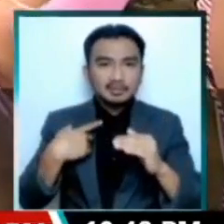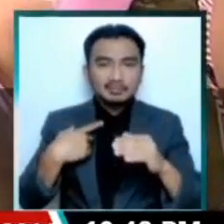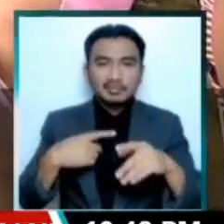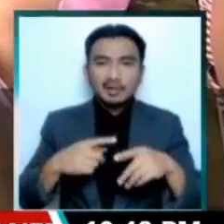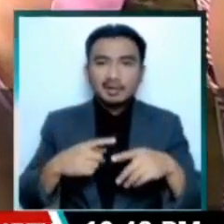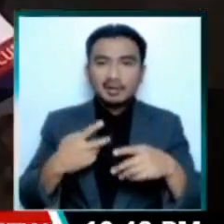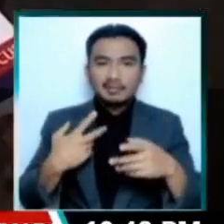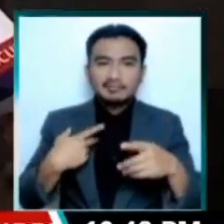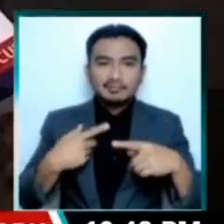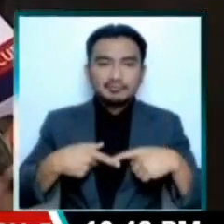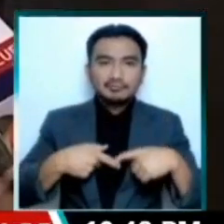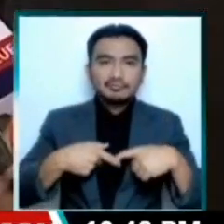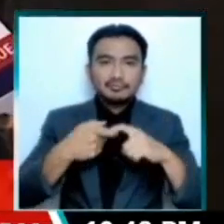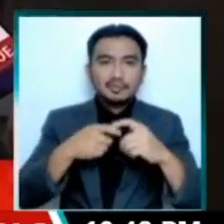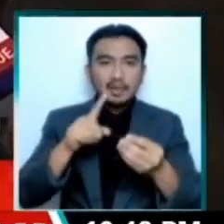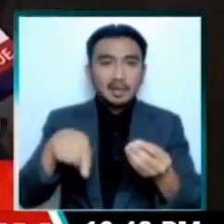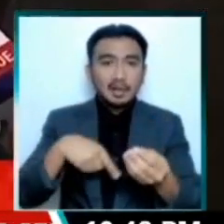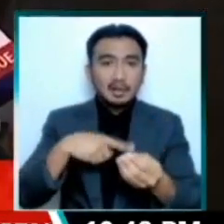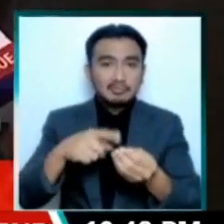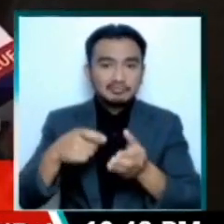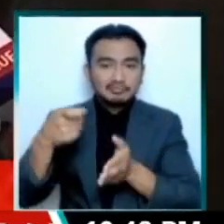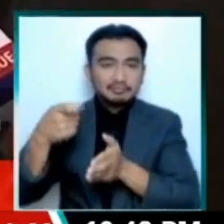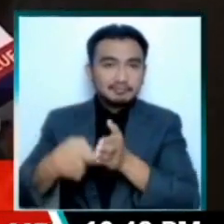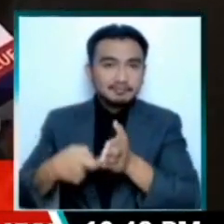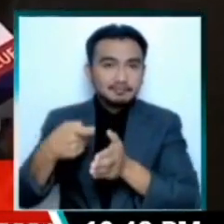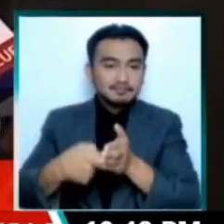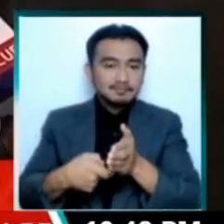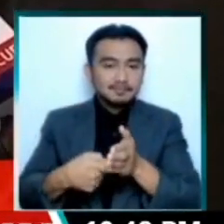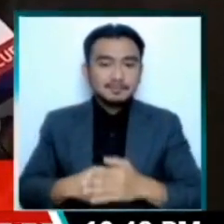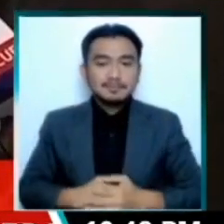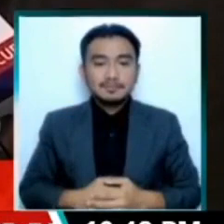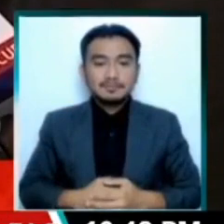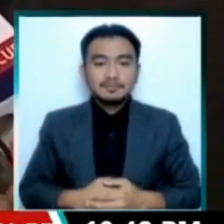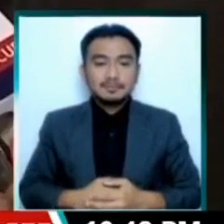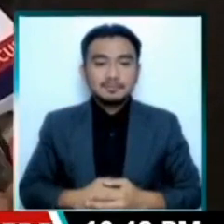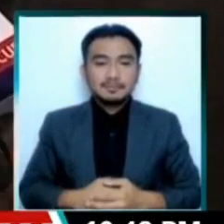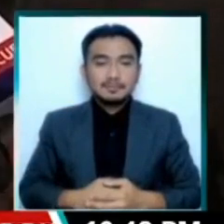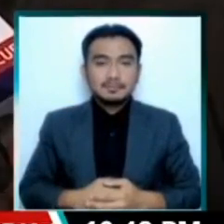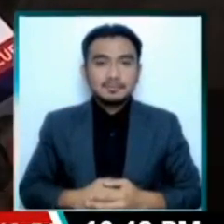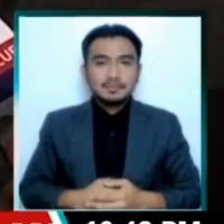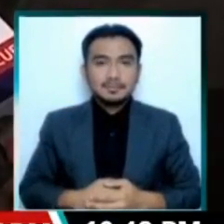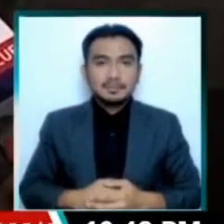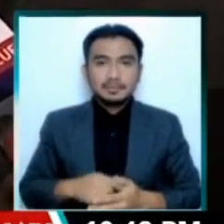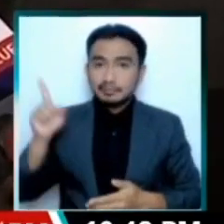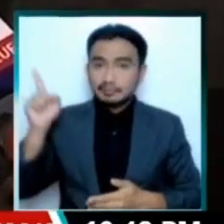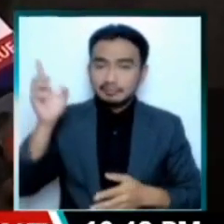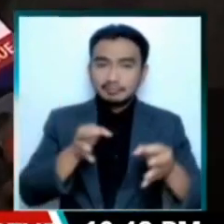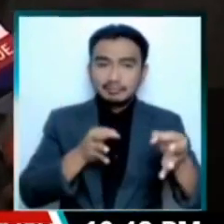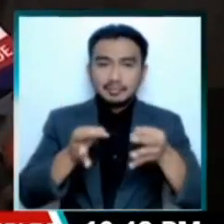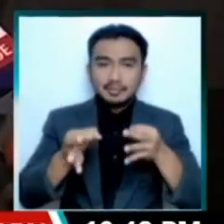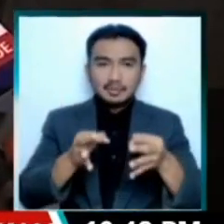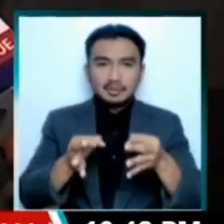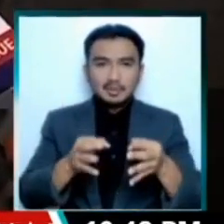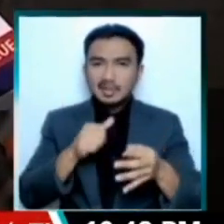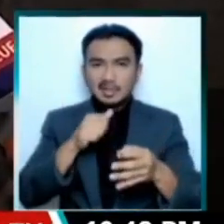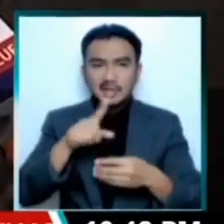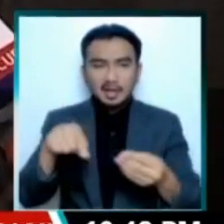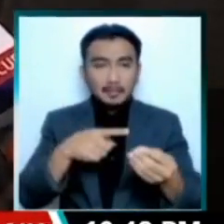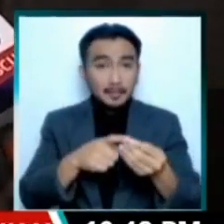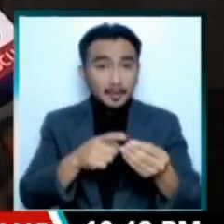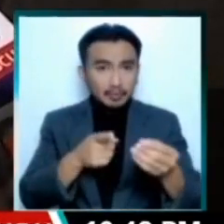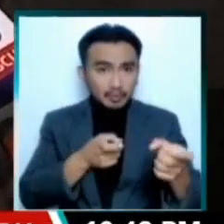tax. Pero sa akin kasi, hindi siya natatapos sa pagkontrol ng presyo ng